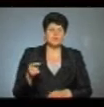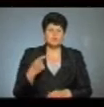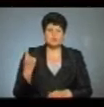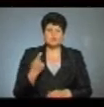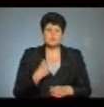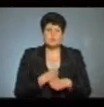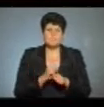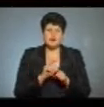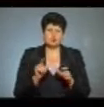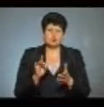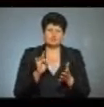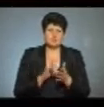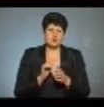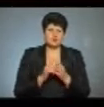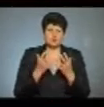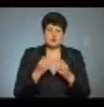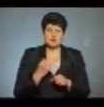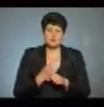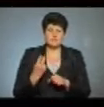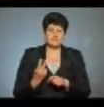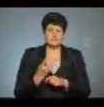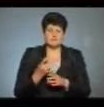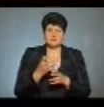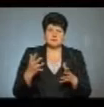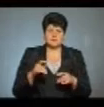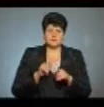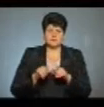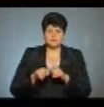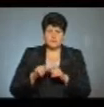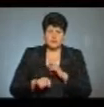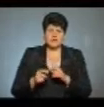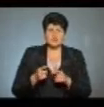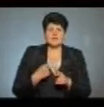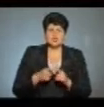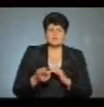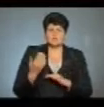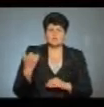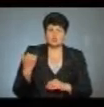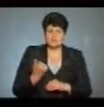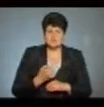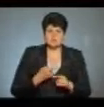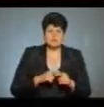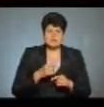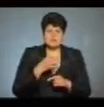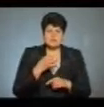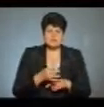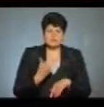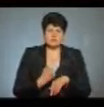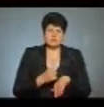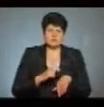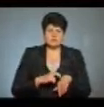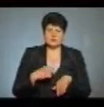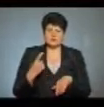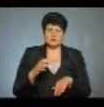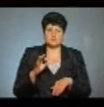обласному лабораторному центрі щодня роблять вдвічі більше досліджень на коронавірус, аніж минулого тижня. Про це розповіла головна санітарна лікарка області